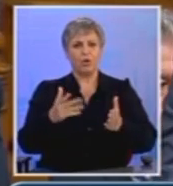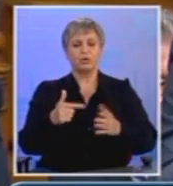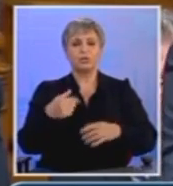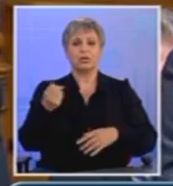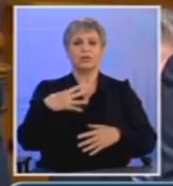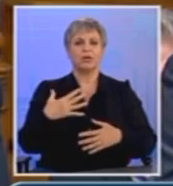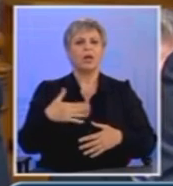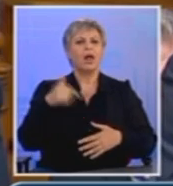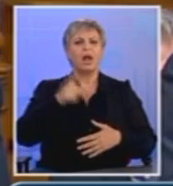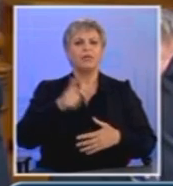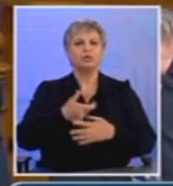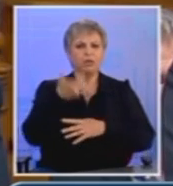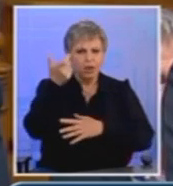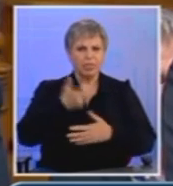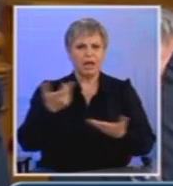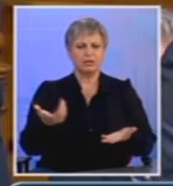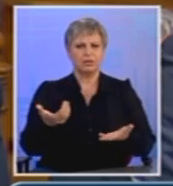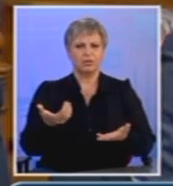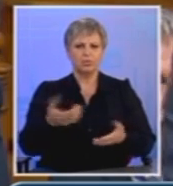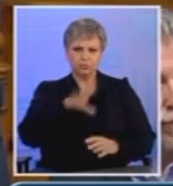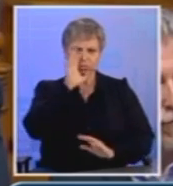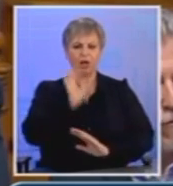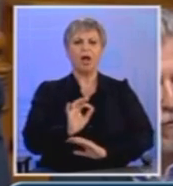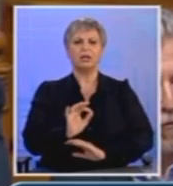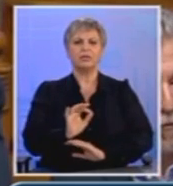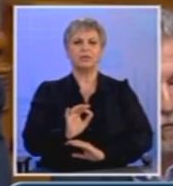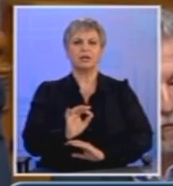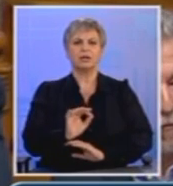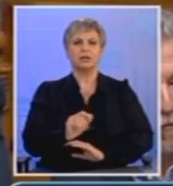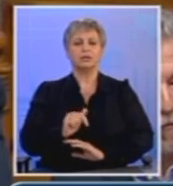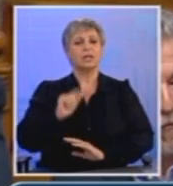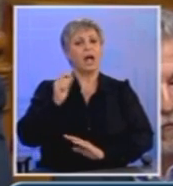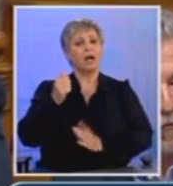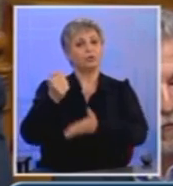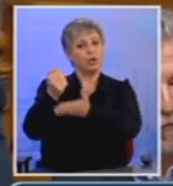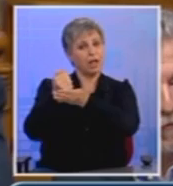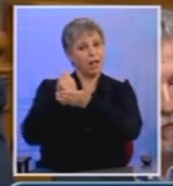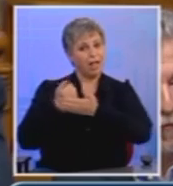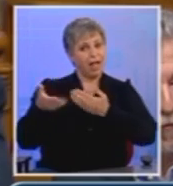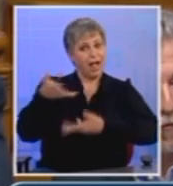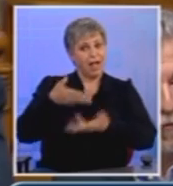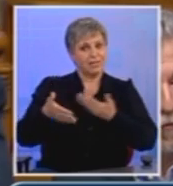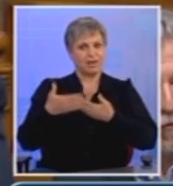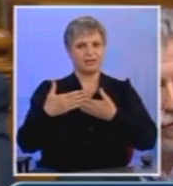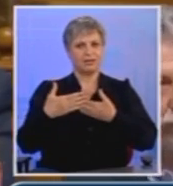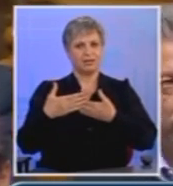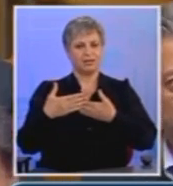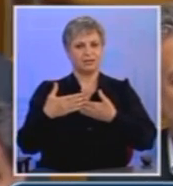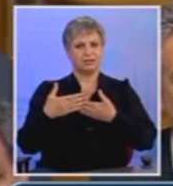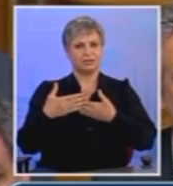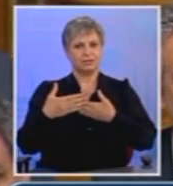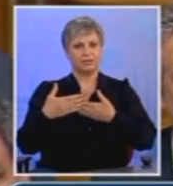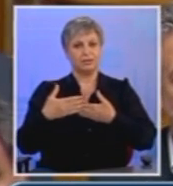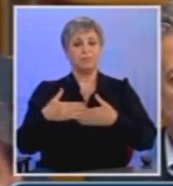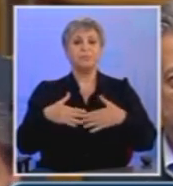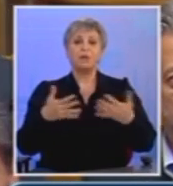δίνουνε δανικά πράγματι είναι μια μορφή αλληλεγγύης τα δανικά όμως